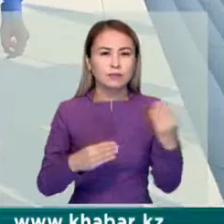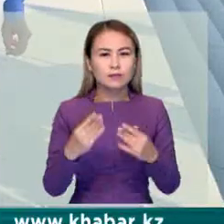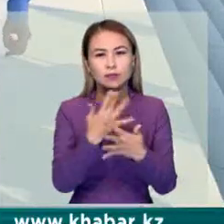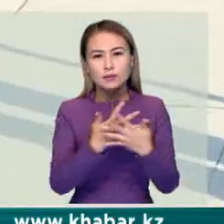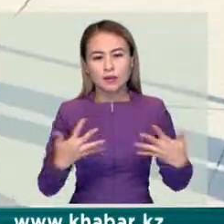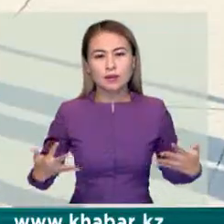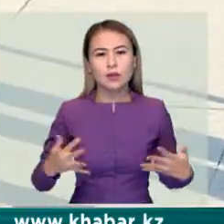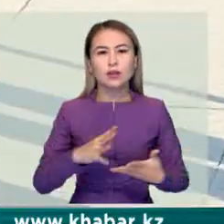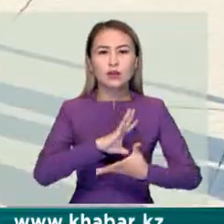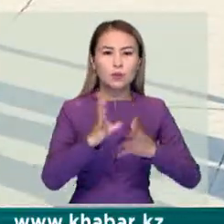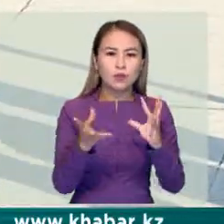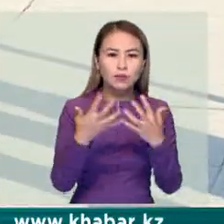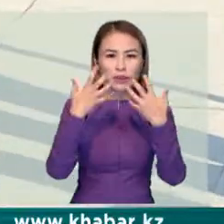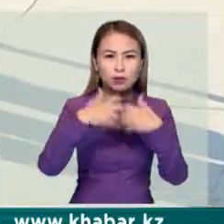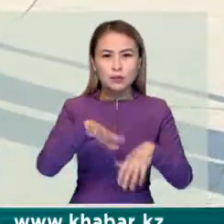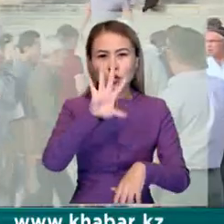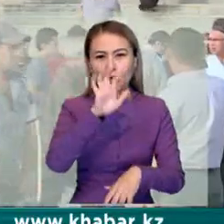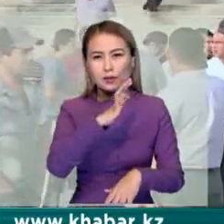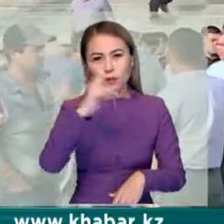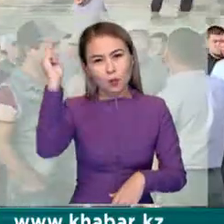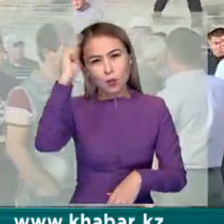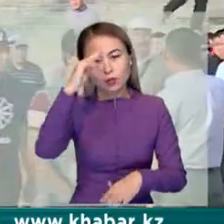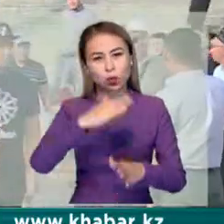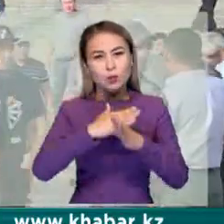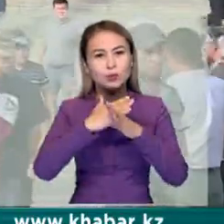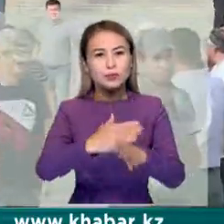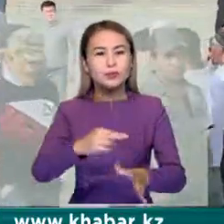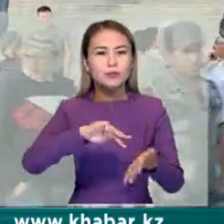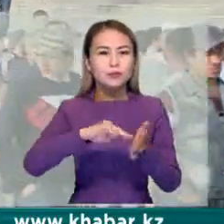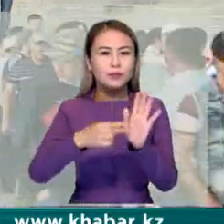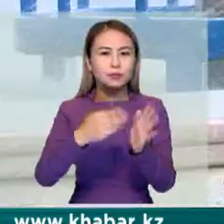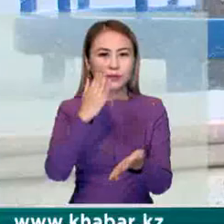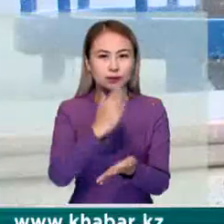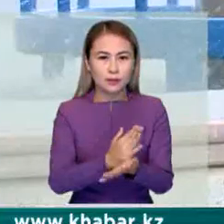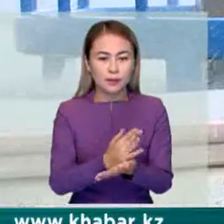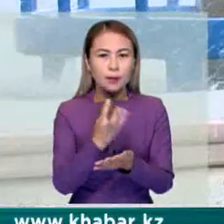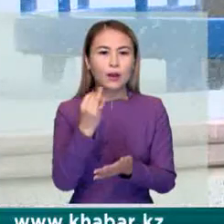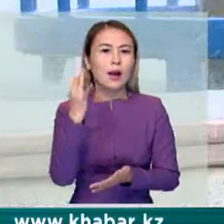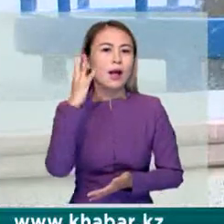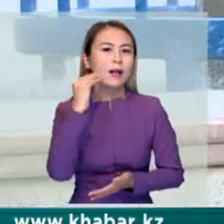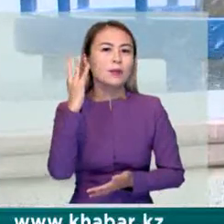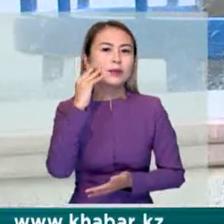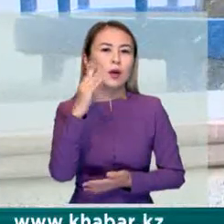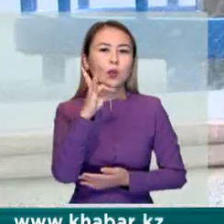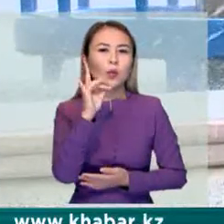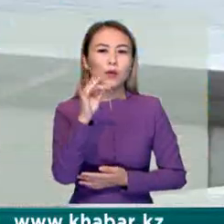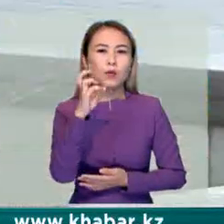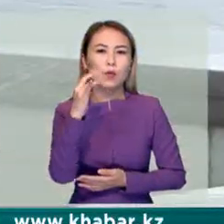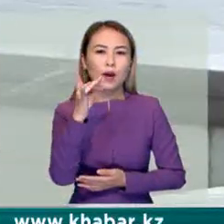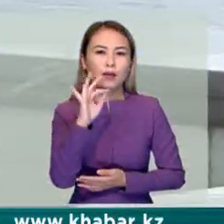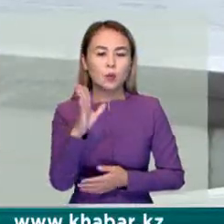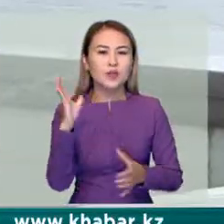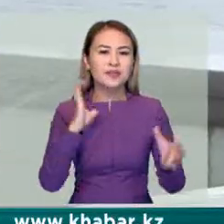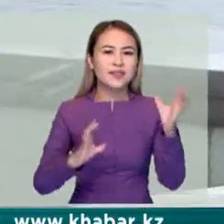Мереке күндері өңір бойынша жалпы саны 500-ден астам оқушыға көмек көрсету жоспарланған. Бұдан бөлек Алматыдағы